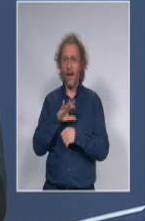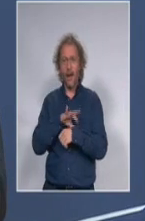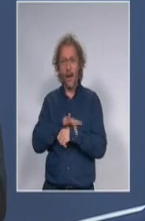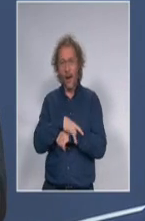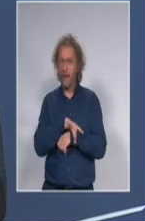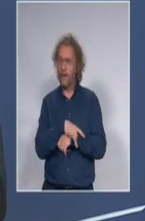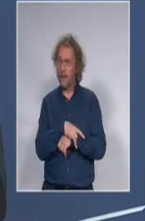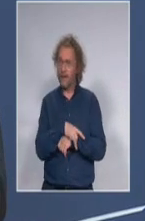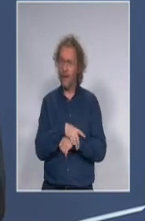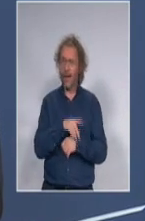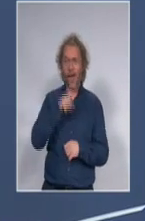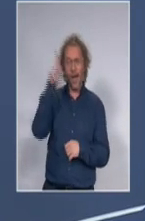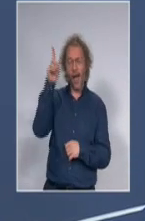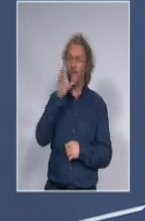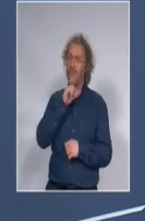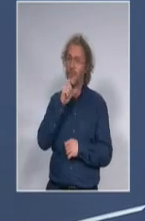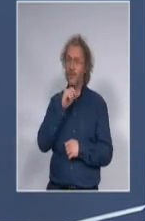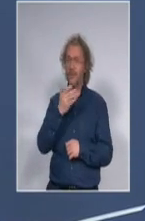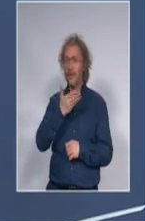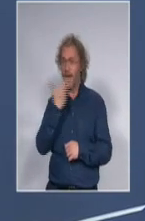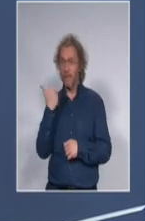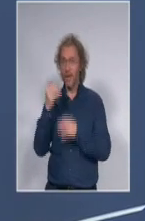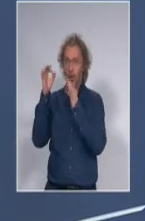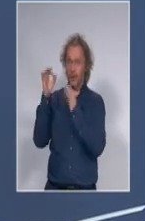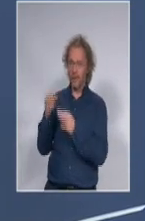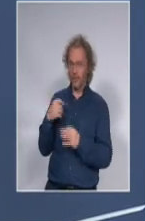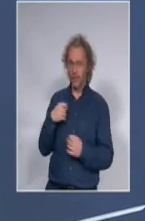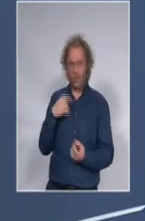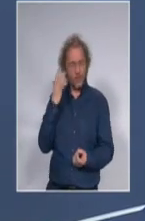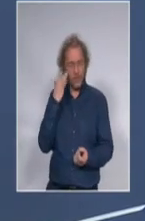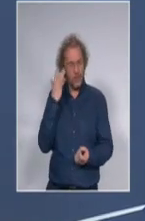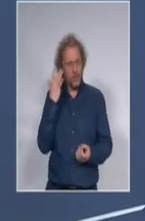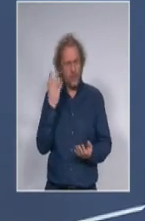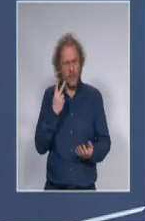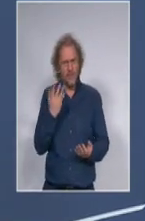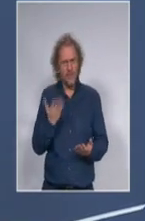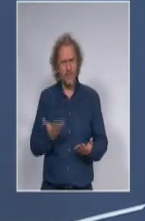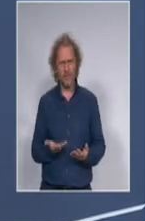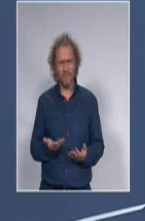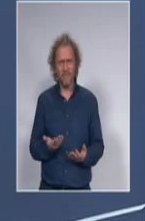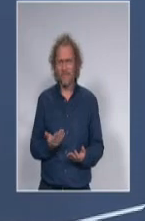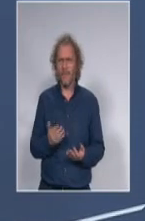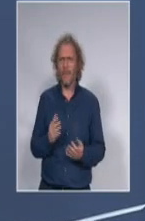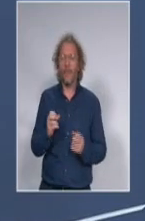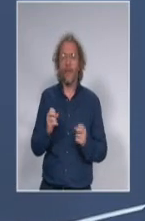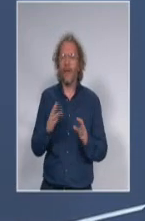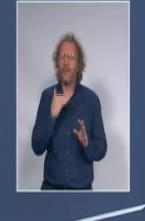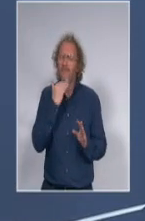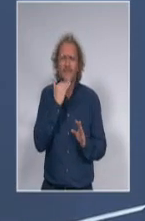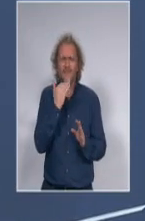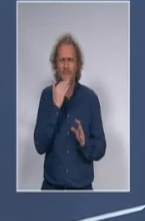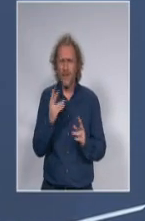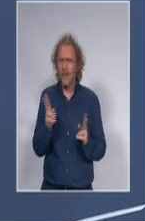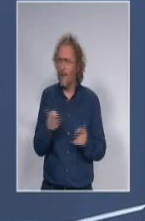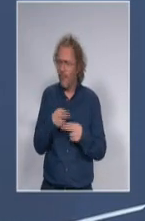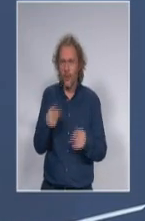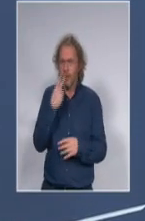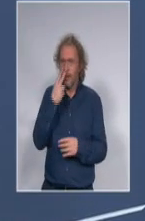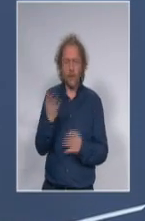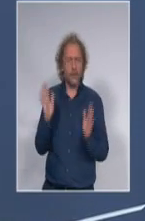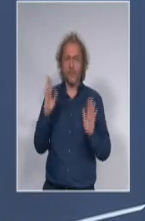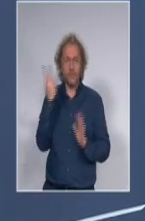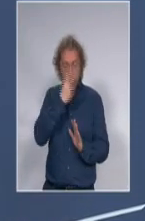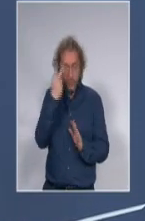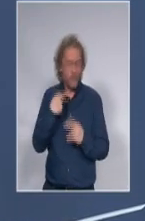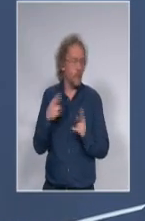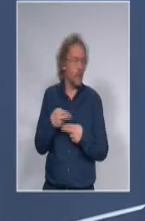nemaju osiguranje, ali šta je drugi problem? Ja, šta god da je, ja to ne mogu da razumem. Kao što ne